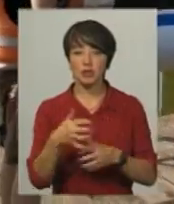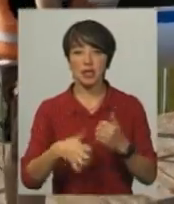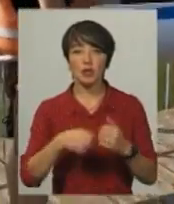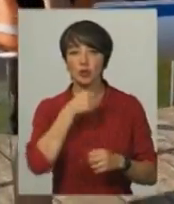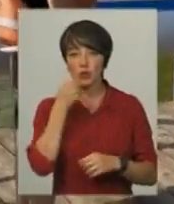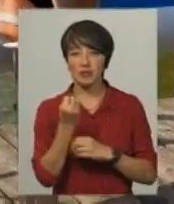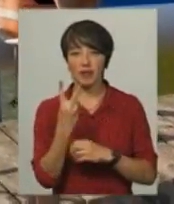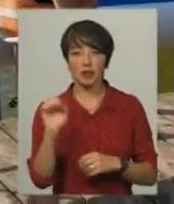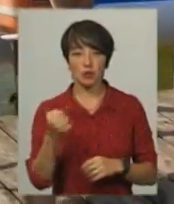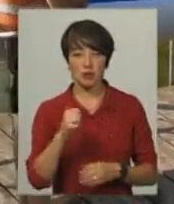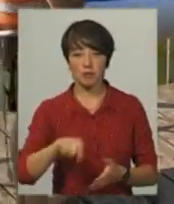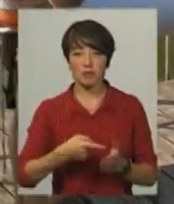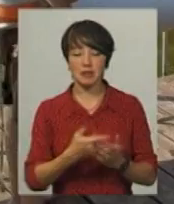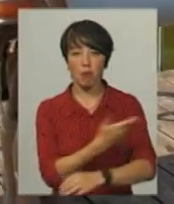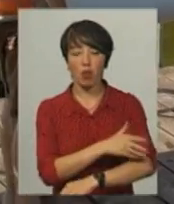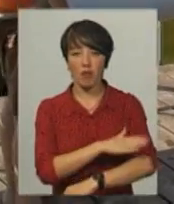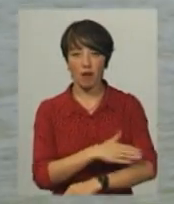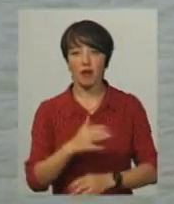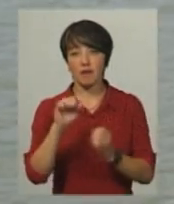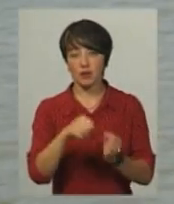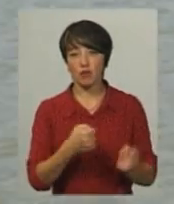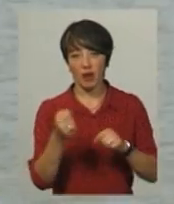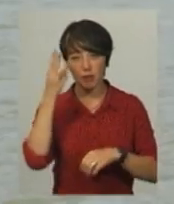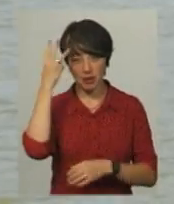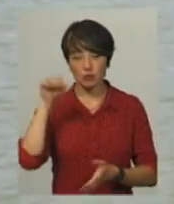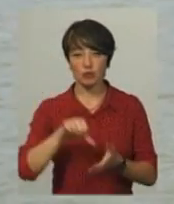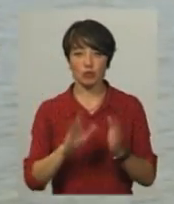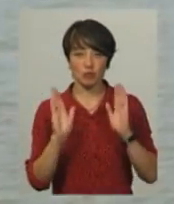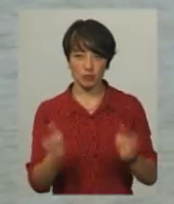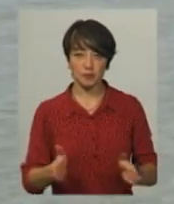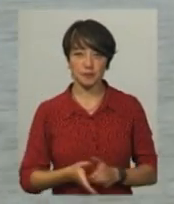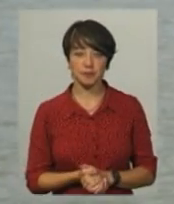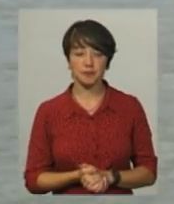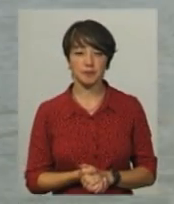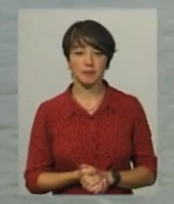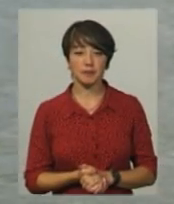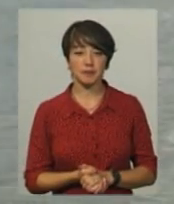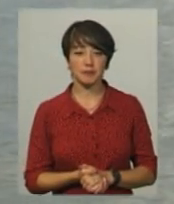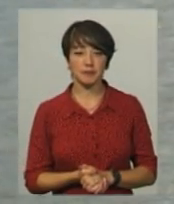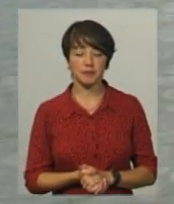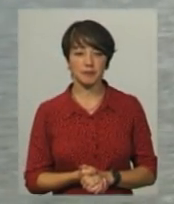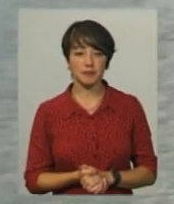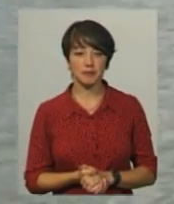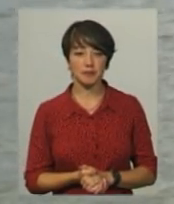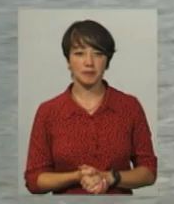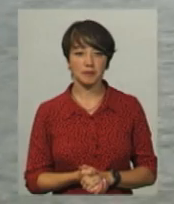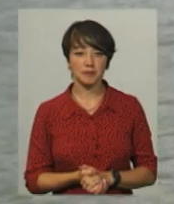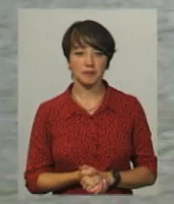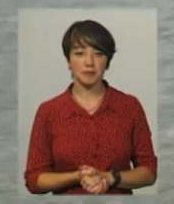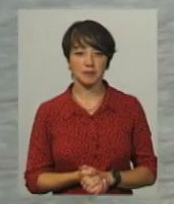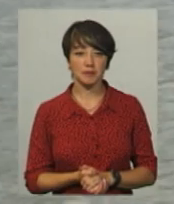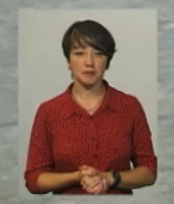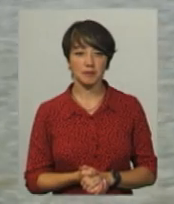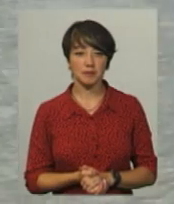дорослих 12 серпня у місті Полтава, в якому веслувальники Хмельницького також візьмуть участь, додає Микола Кушта. Андрій Гуманий, новини на